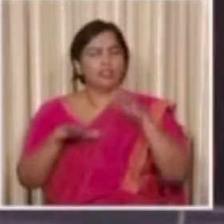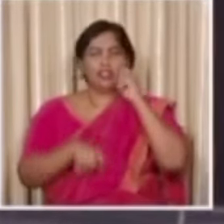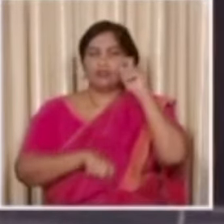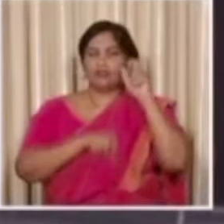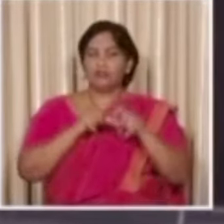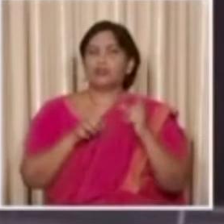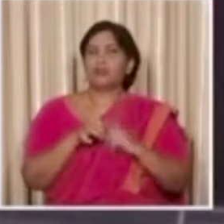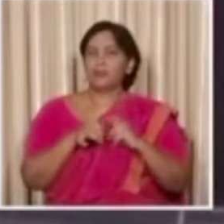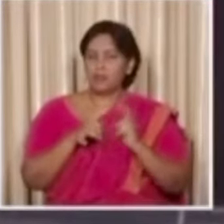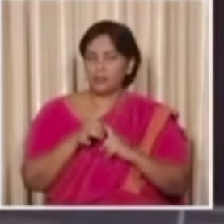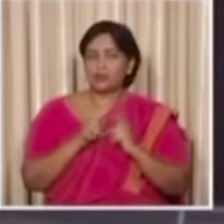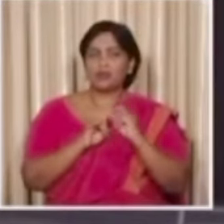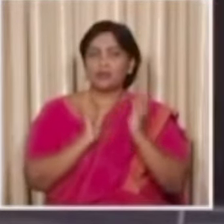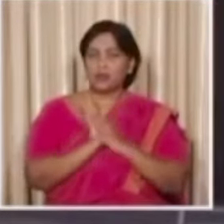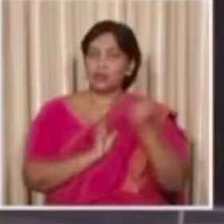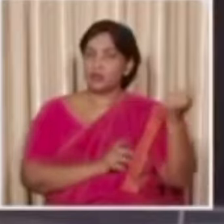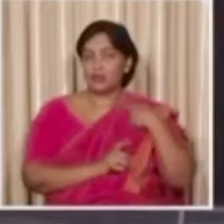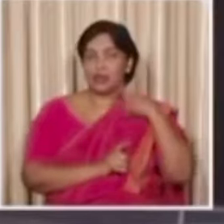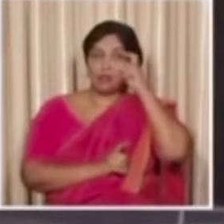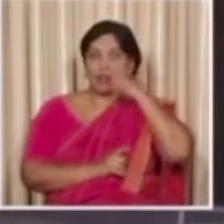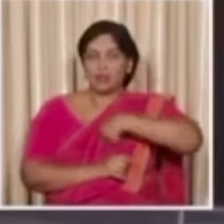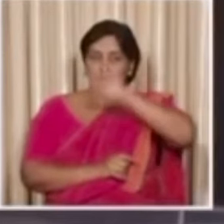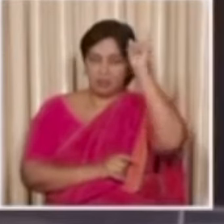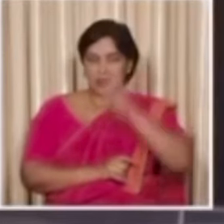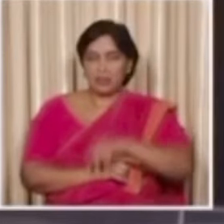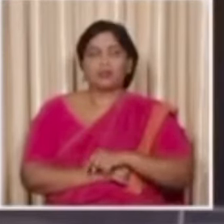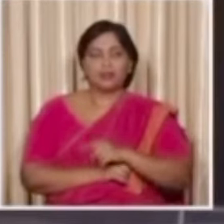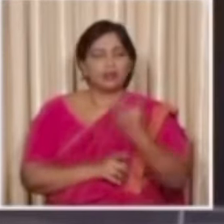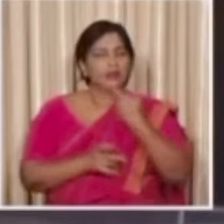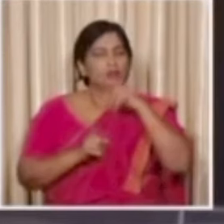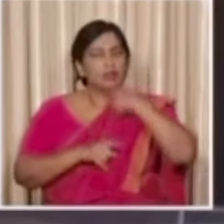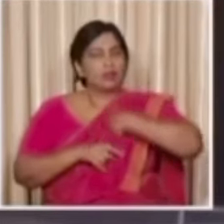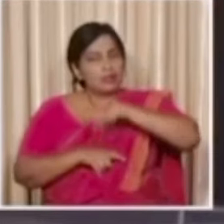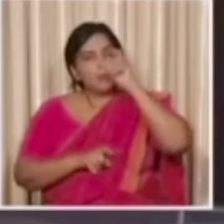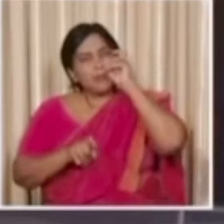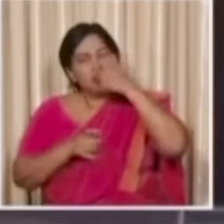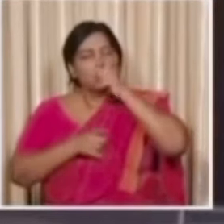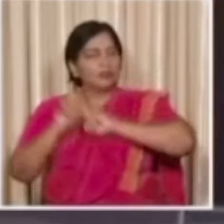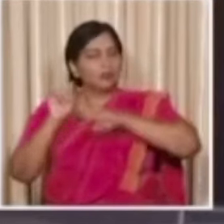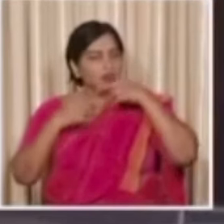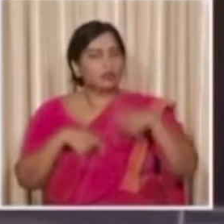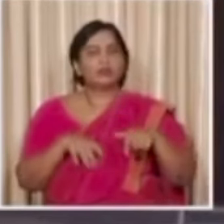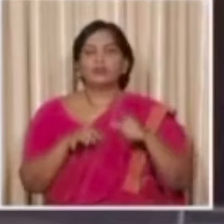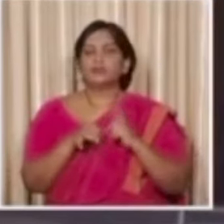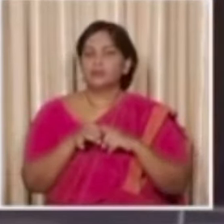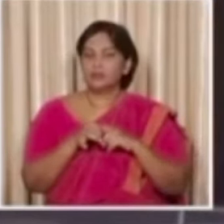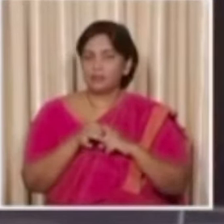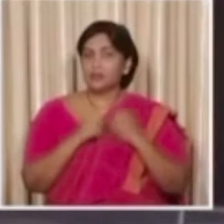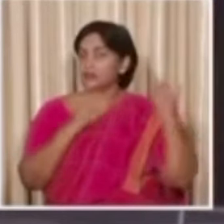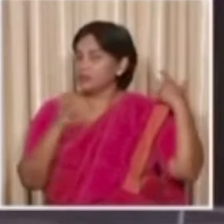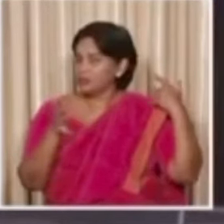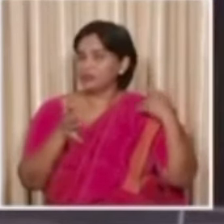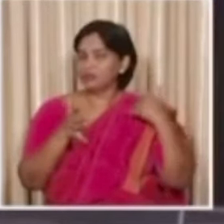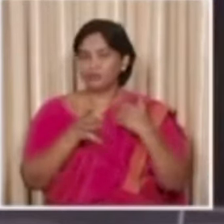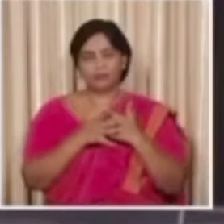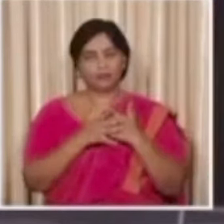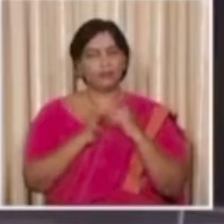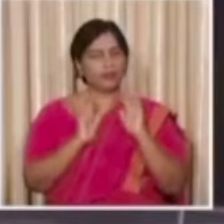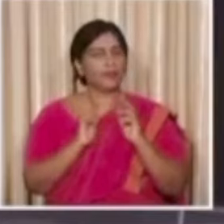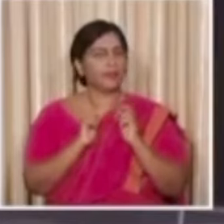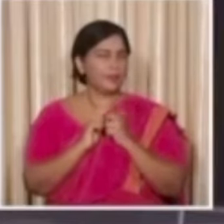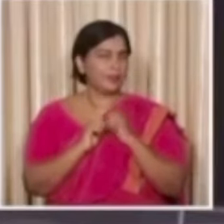මේ ප්‍රශ්නයක් වෙනවා අගමැතිතුමා මට කිව්වා ගිහින් බලලා එන්න කියලා. ගිහින් බලලා සාකච්ඡාවක් තියලා ආවා. ඒක නිසා මේ ප්‍රශ්නේ දීර්ඝ කාලයක් තිබිච්ච එකක් ගරු